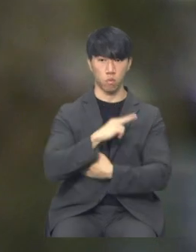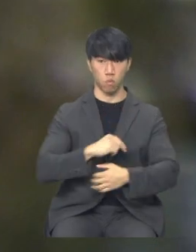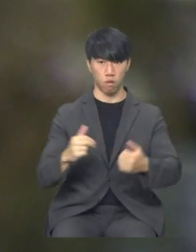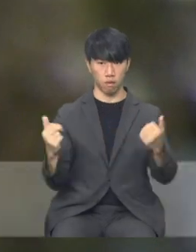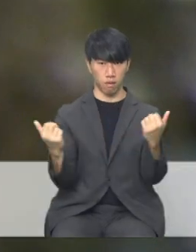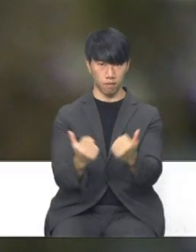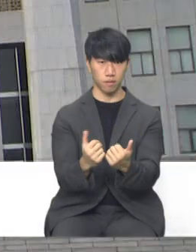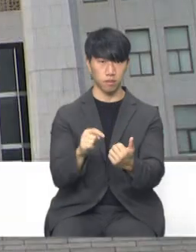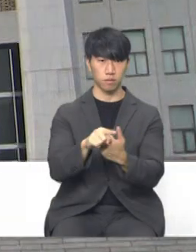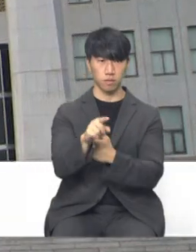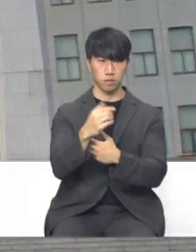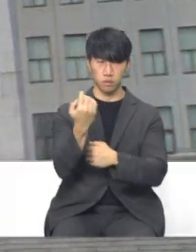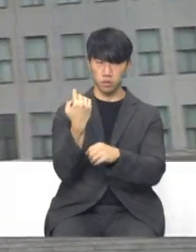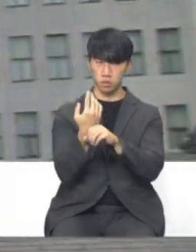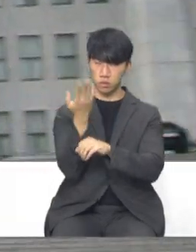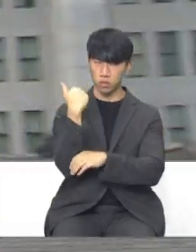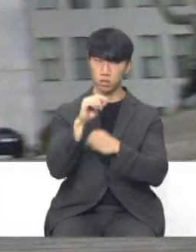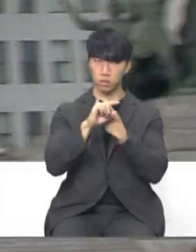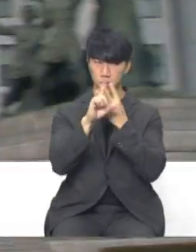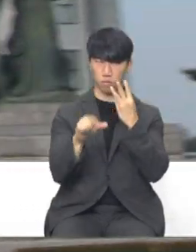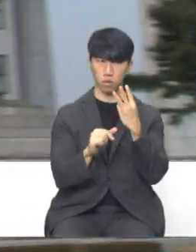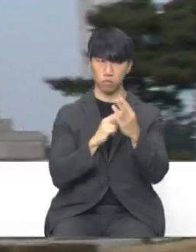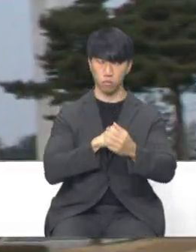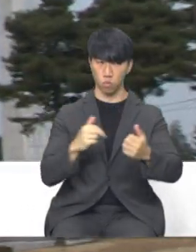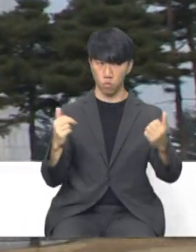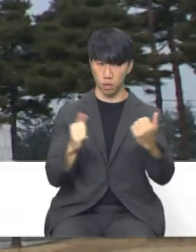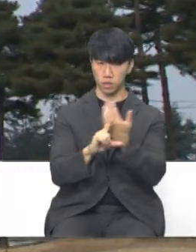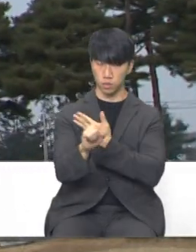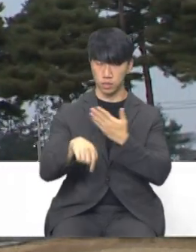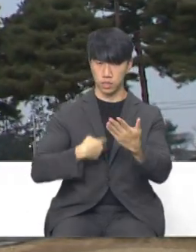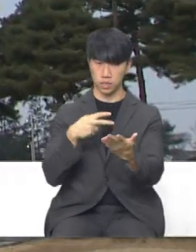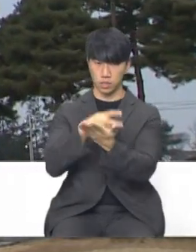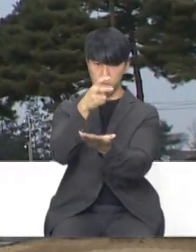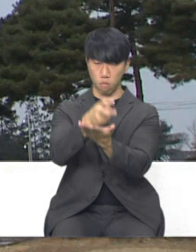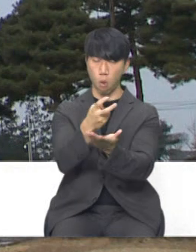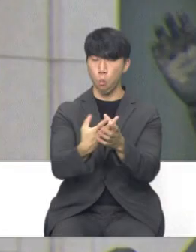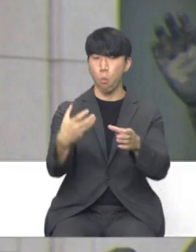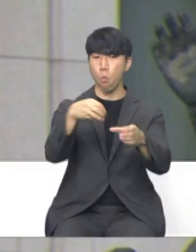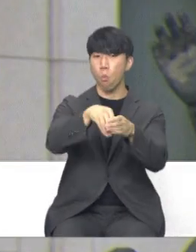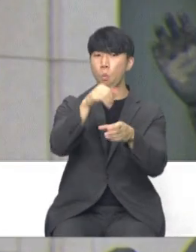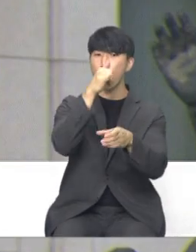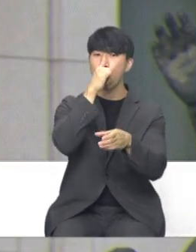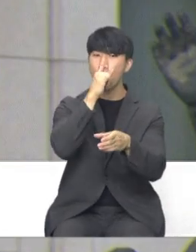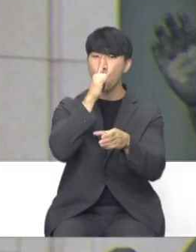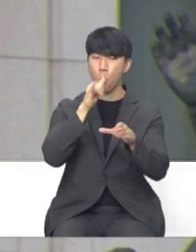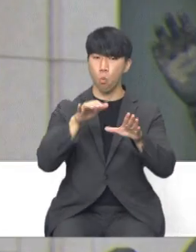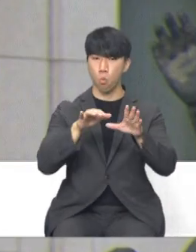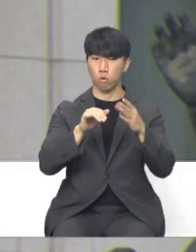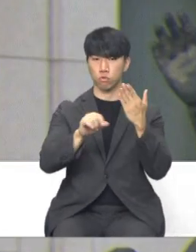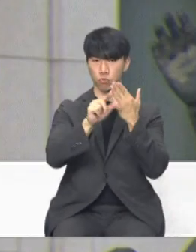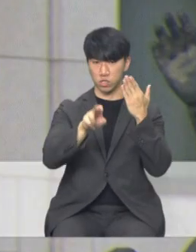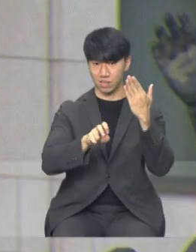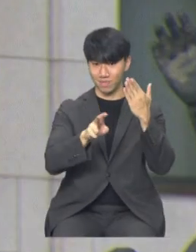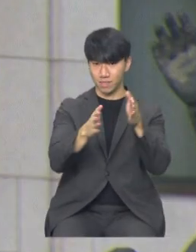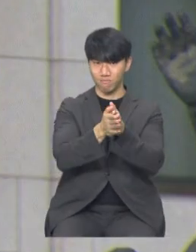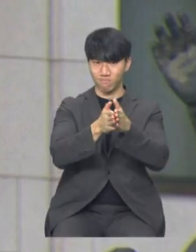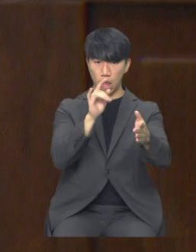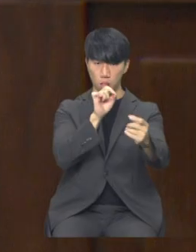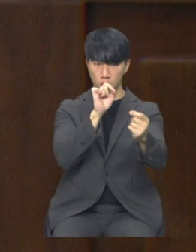인사청문회는 지난 3월 국회를 통과한 지방자치법 개정안에도 포함된 것으로 이달 22일 시행을 앞두고